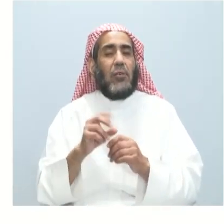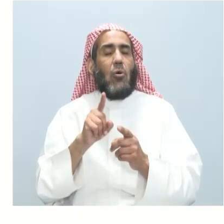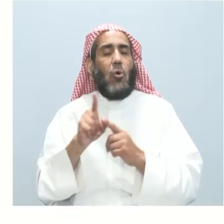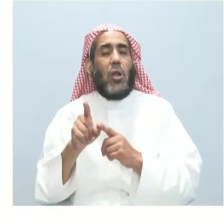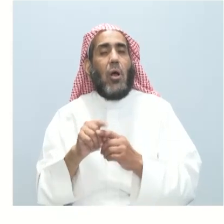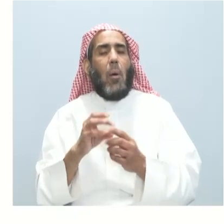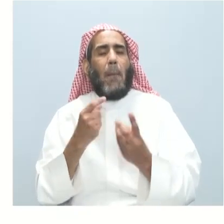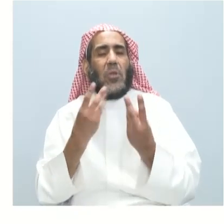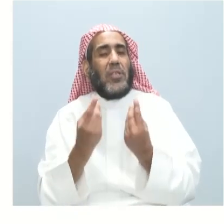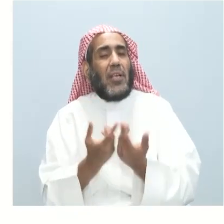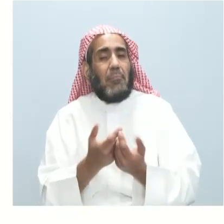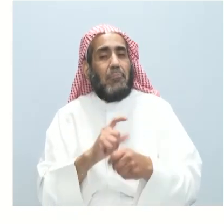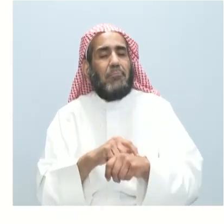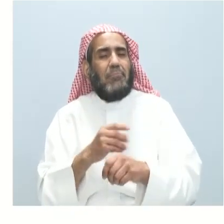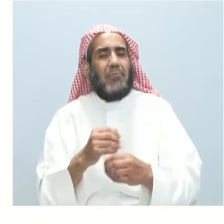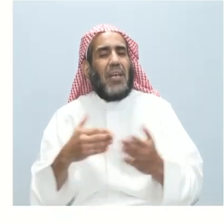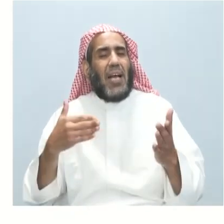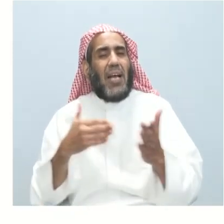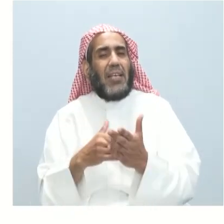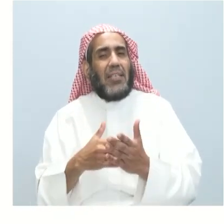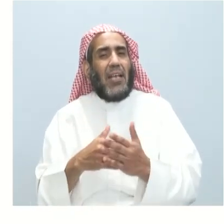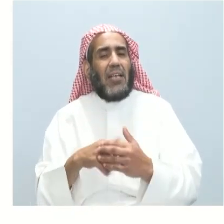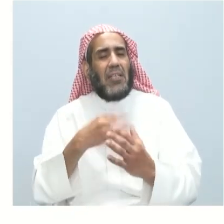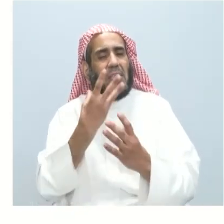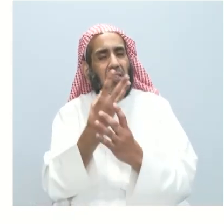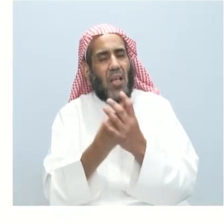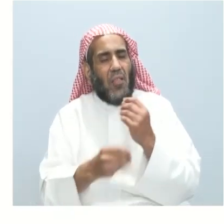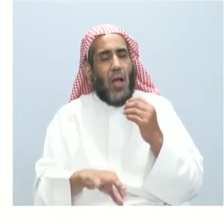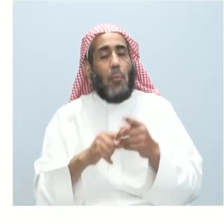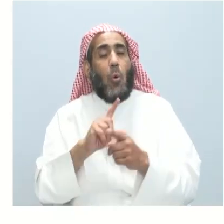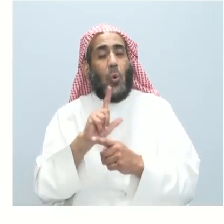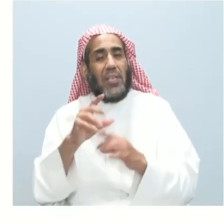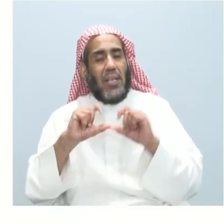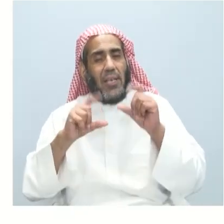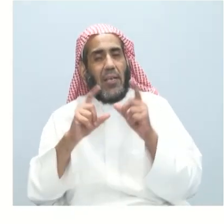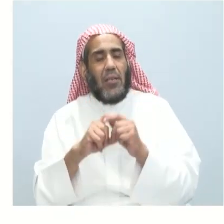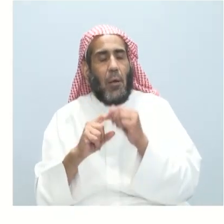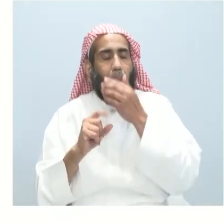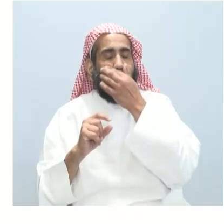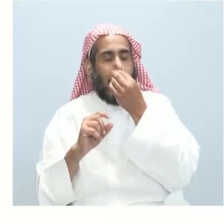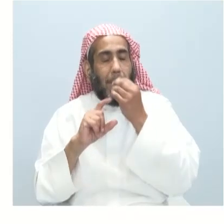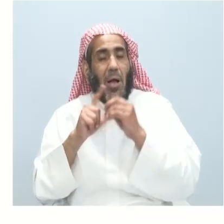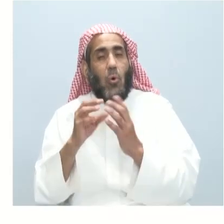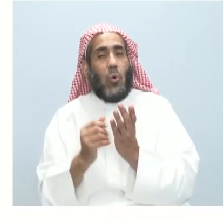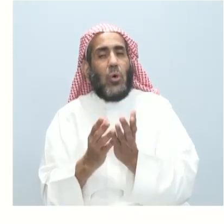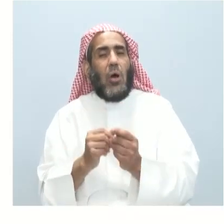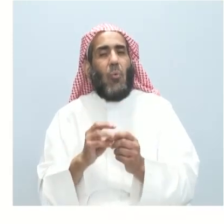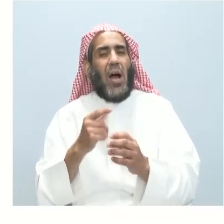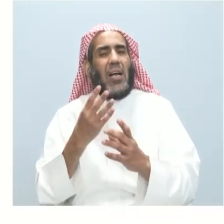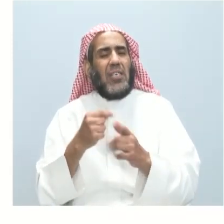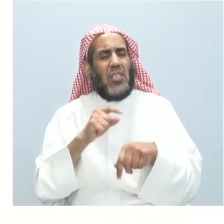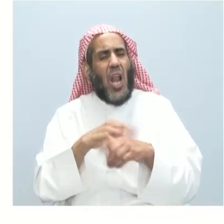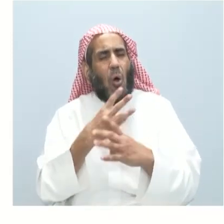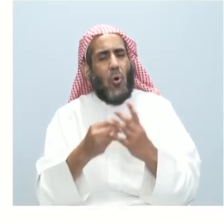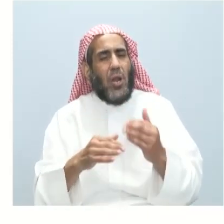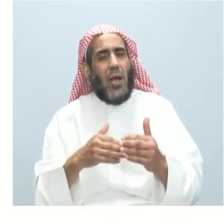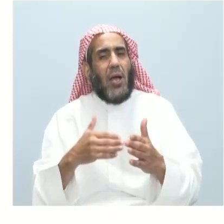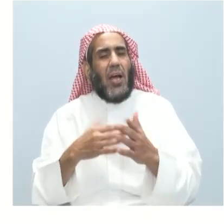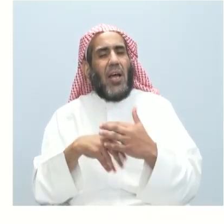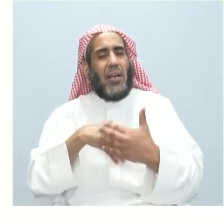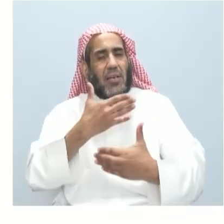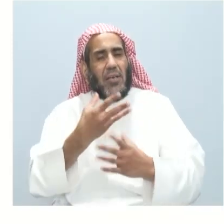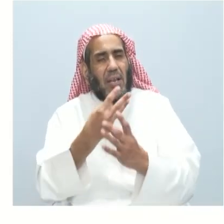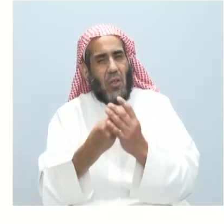وهنا مده العده حتى تضع حمله والدليل وقوله اجلهن ان يضعن